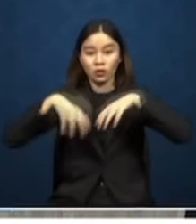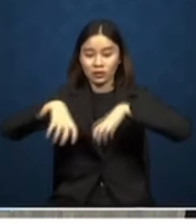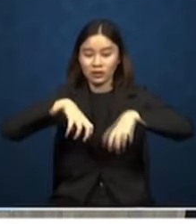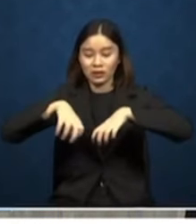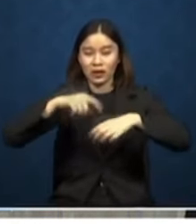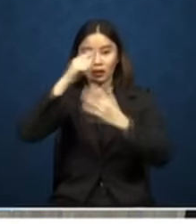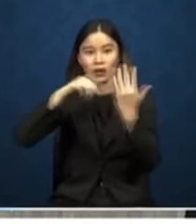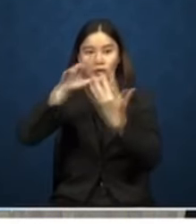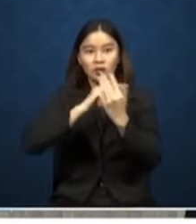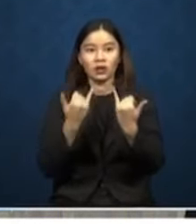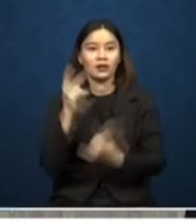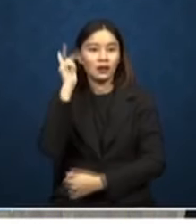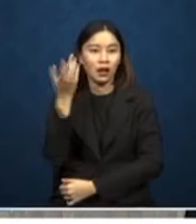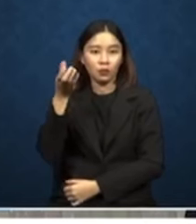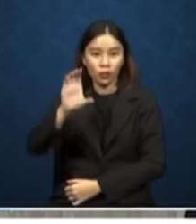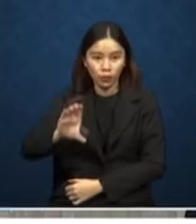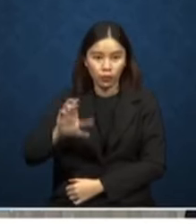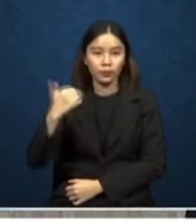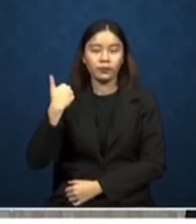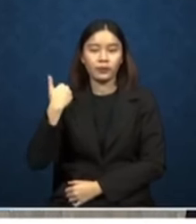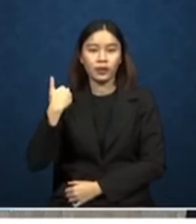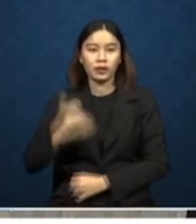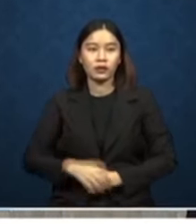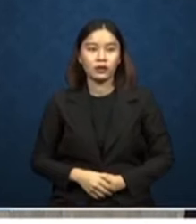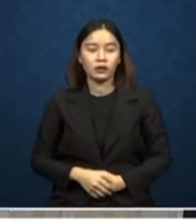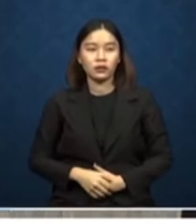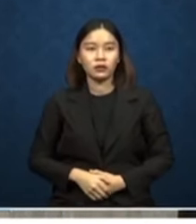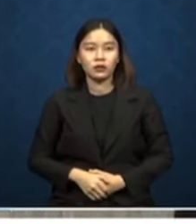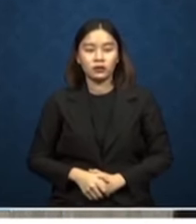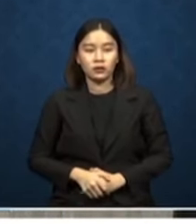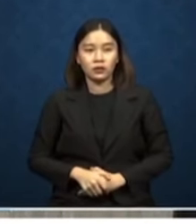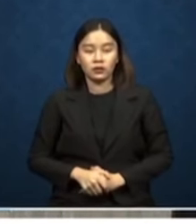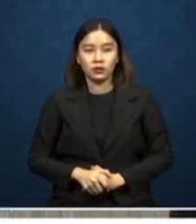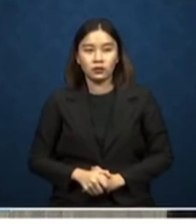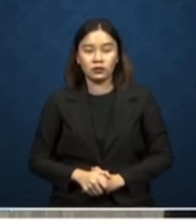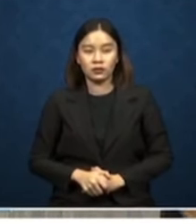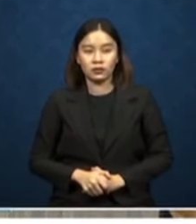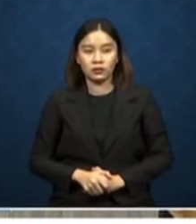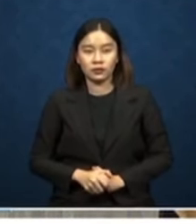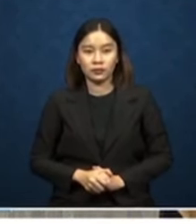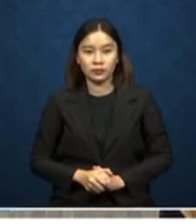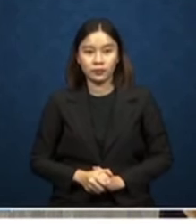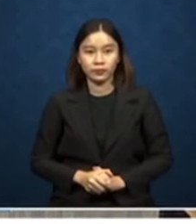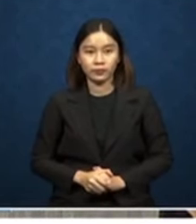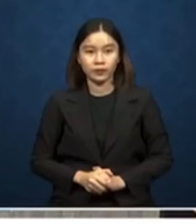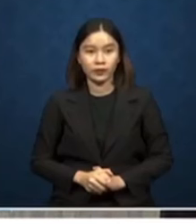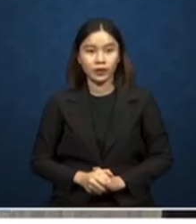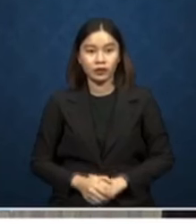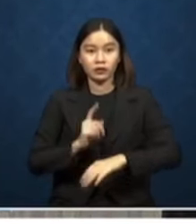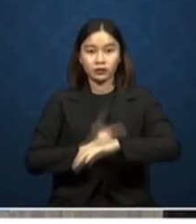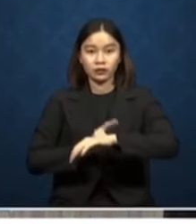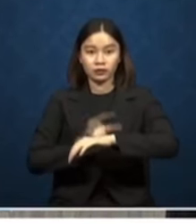ป็นข่าวในสื่อมวลชนแล้วก็ยังท่านก็ยังเอาเวล